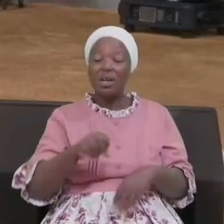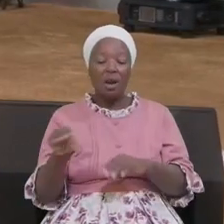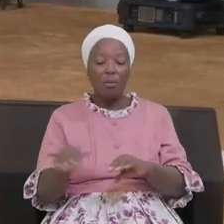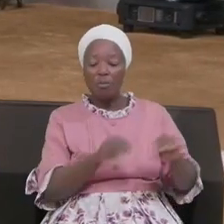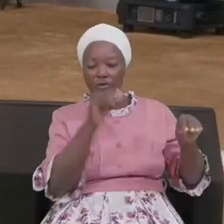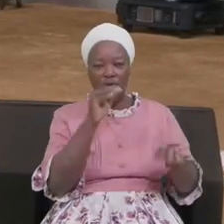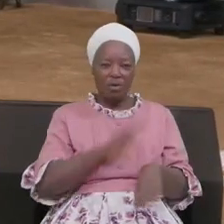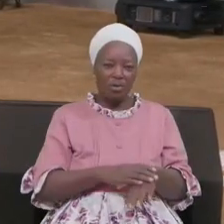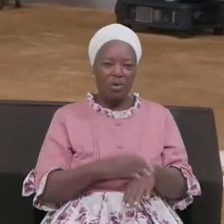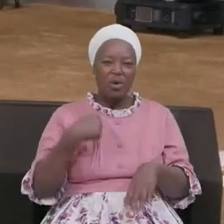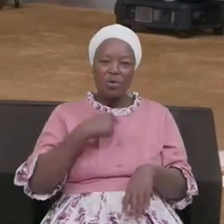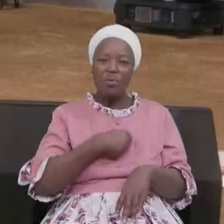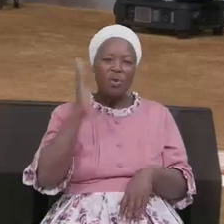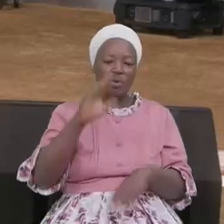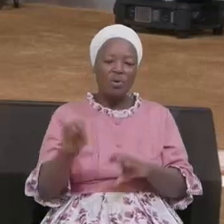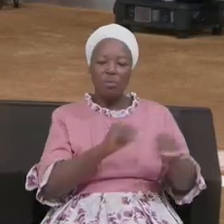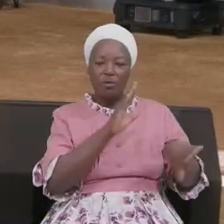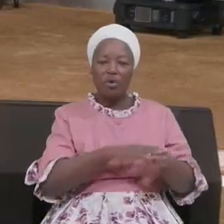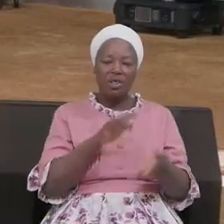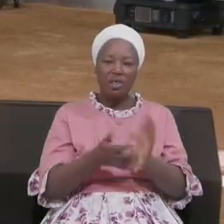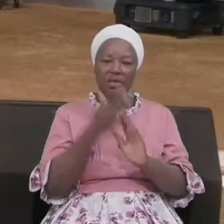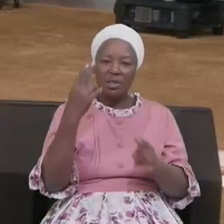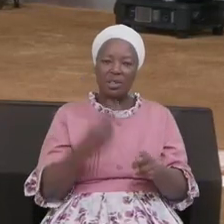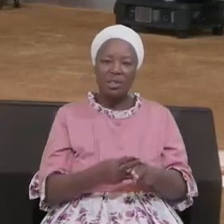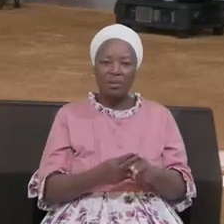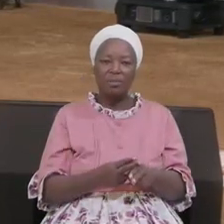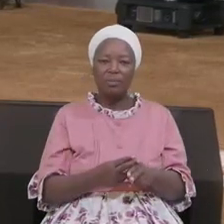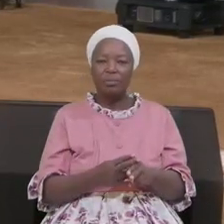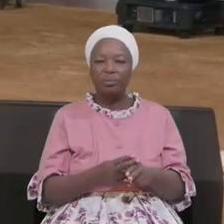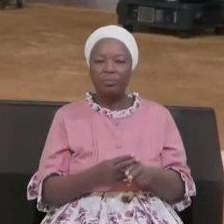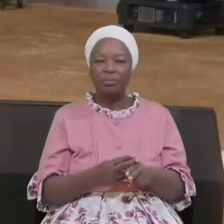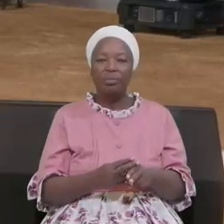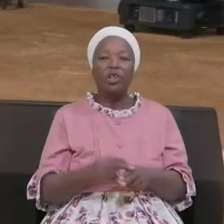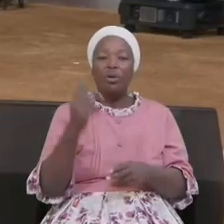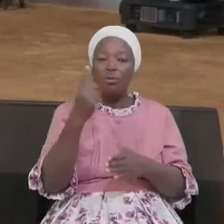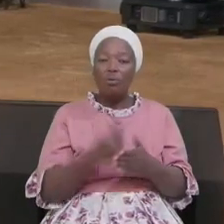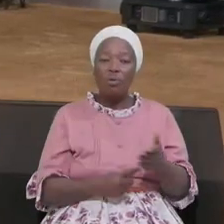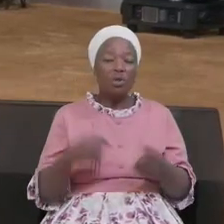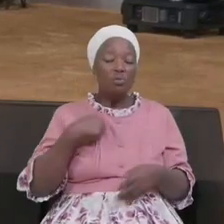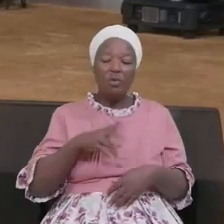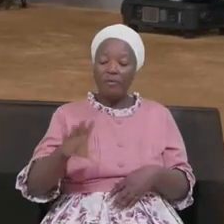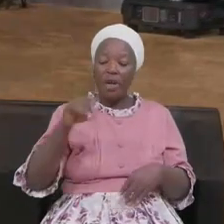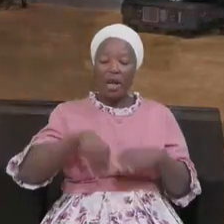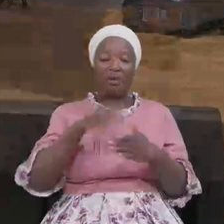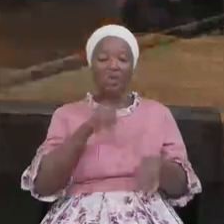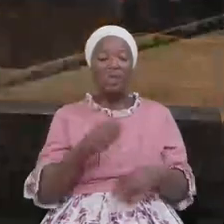avancer. Les signes des temps, ce que nous avons découvert dans le pays,